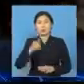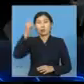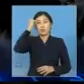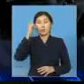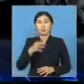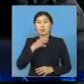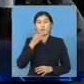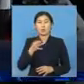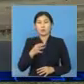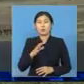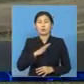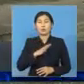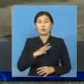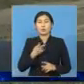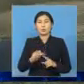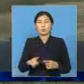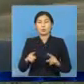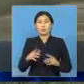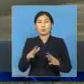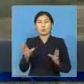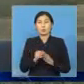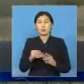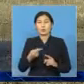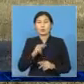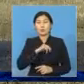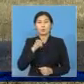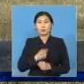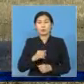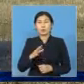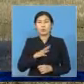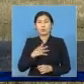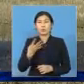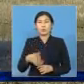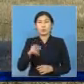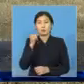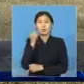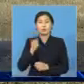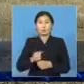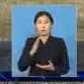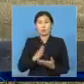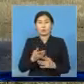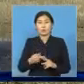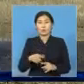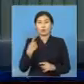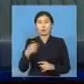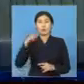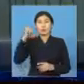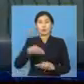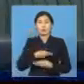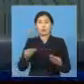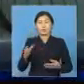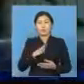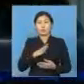алғысын айтып батасын берді. Бұдан өзге шаруашылықта еңбек етіп жүрген 40 жұмысшы бар. Оларға да бір марқадан